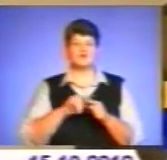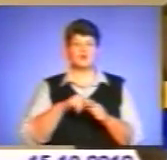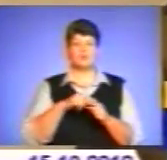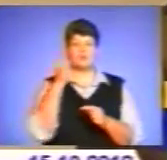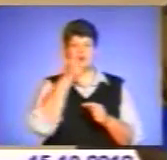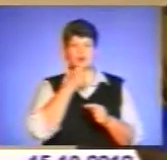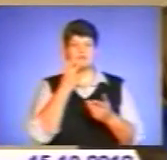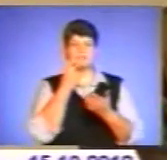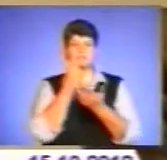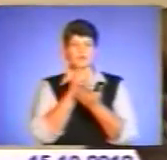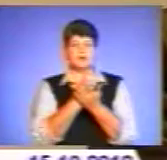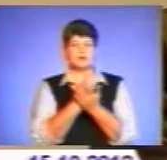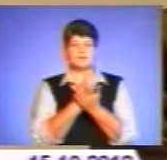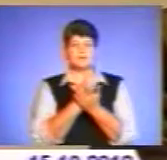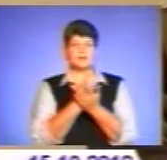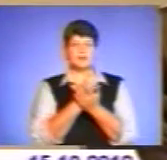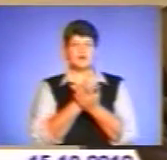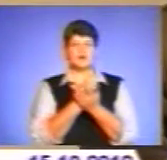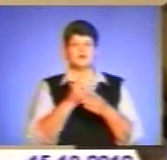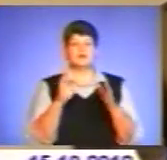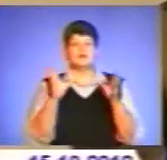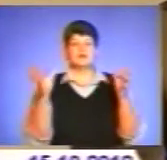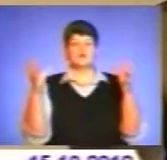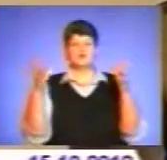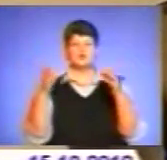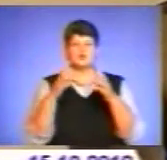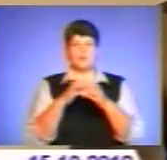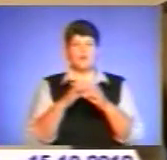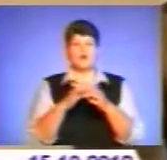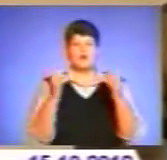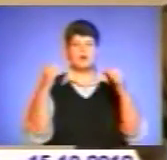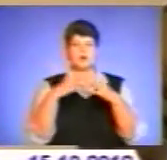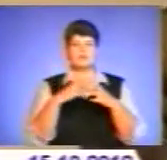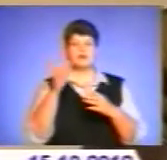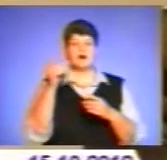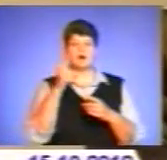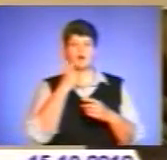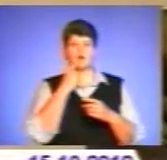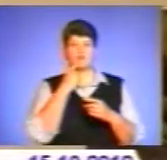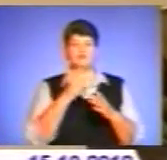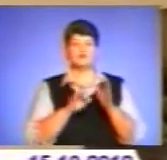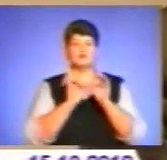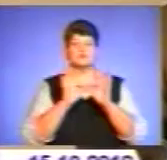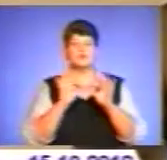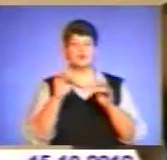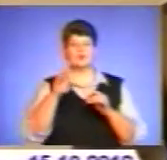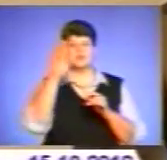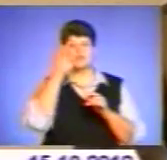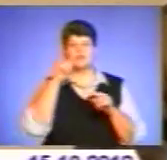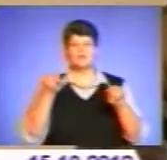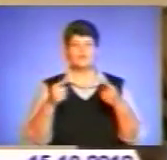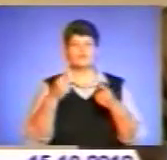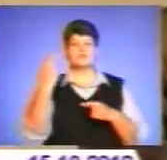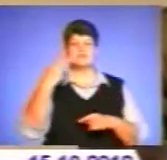трансляція телесеріалу «Собор на крові», який розповідає про історію державотворення 20-го століття. В тому числі